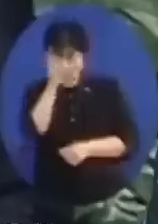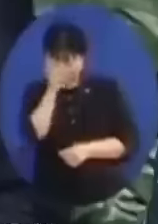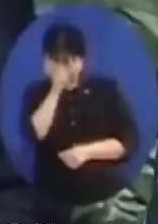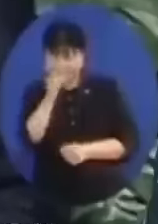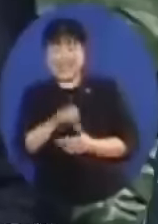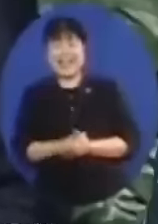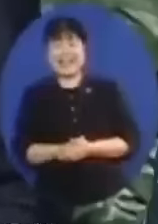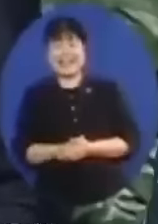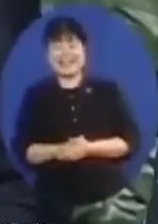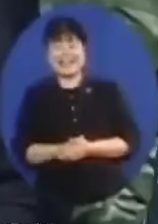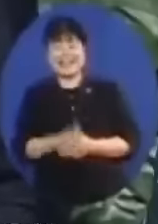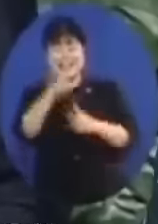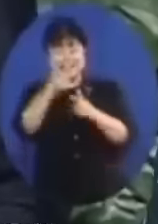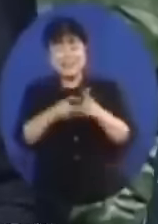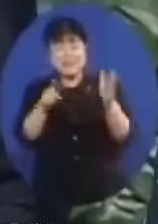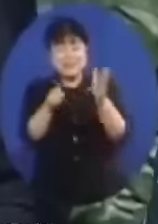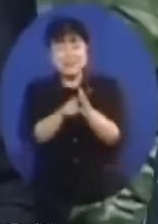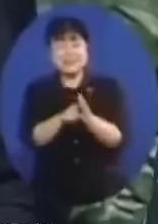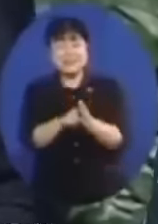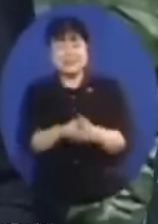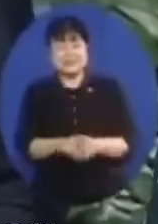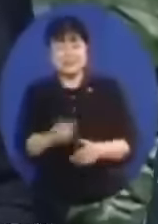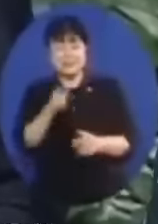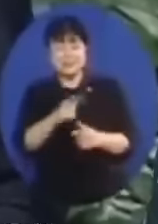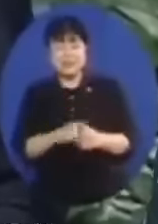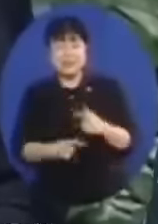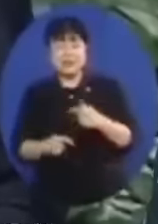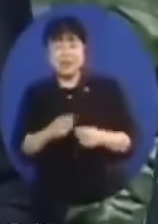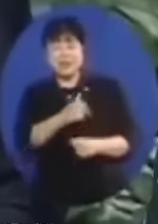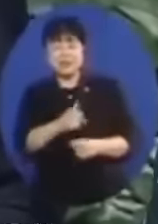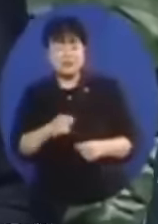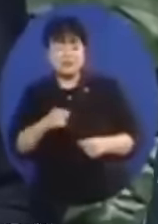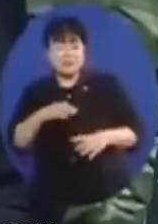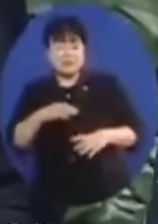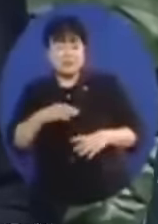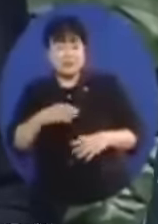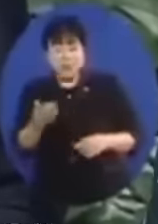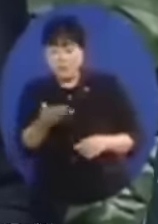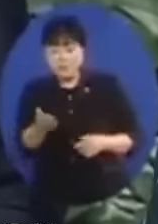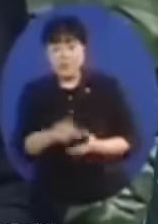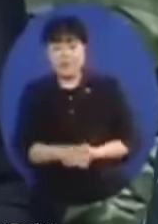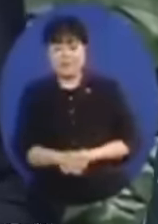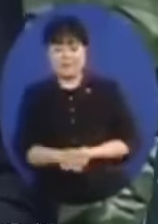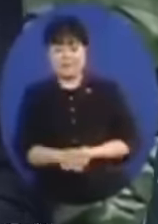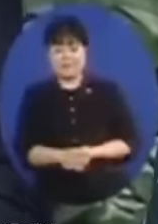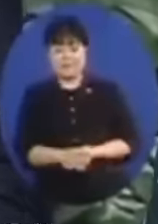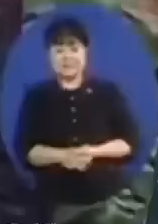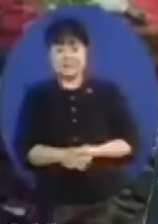좋습니까? 예수 믿는 것보다 더 놀라운 은혜가 세상에 어디 있어요?